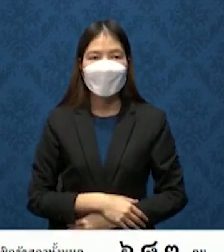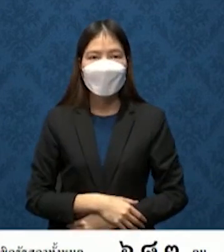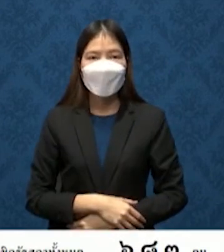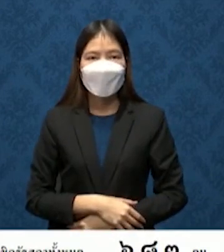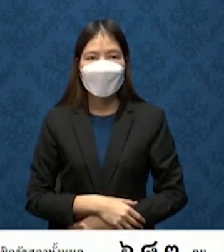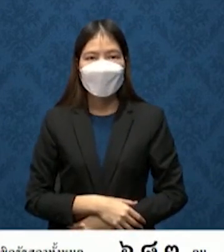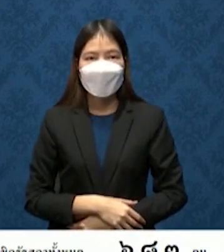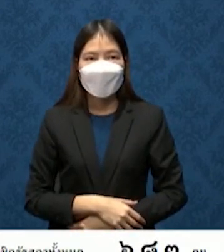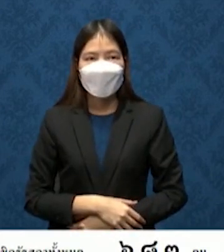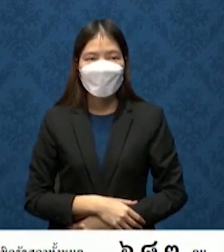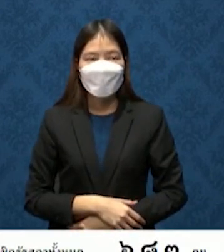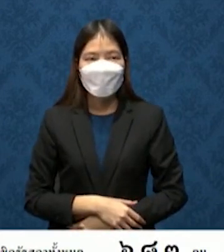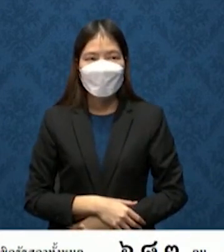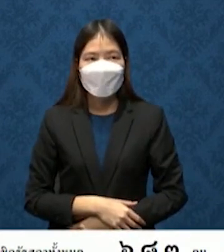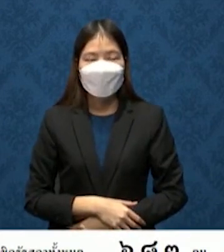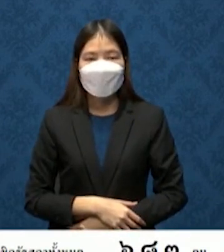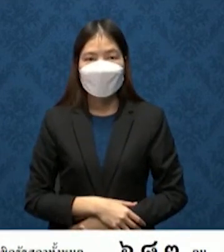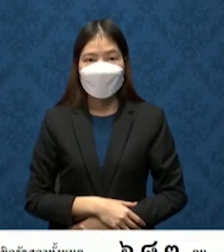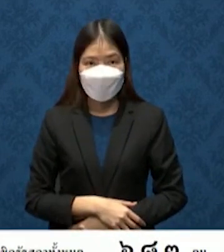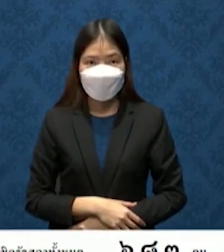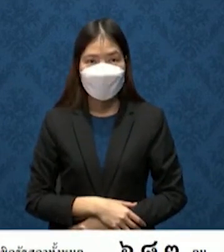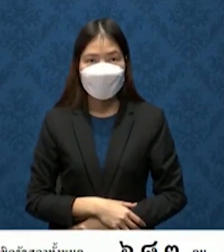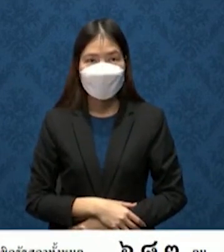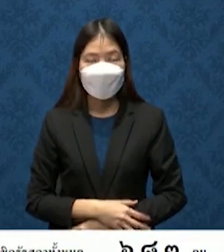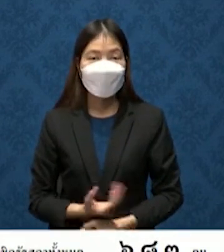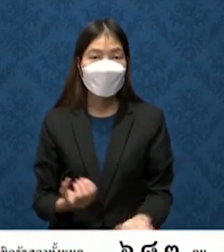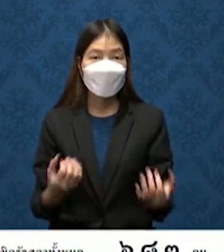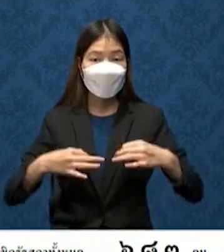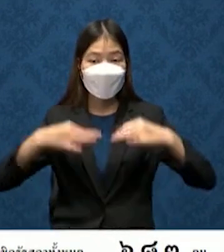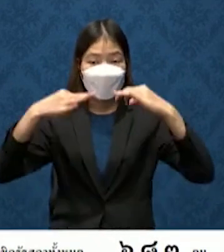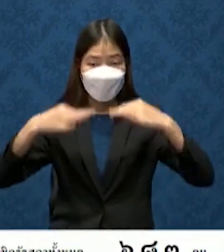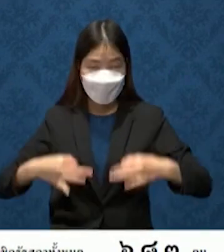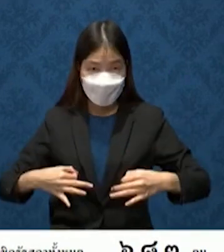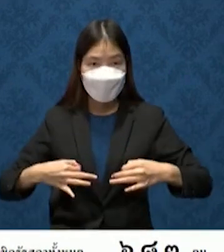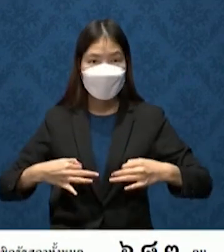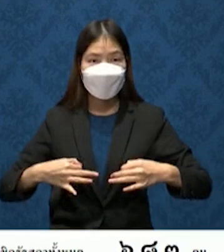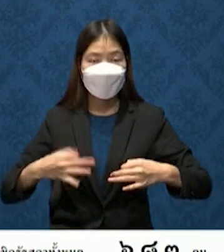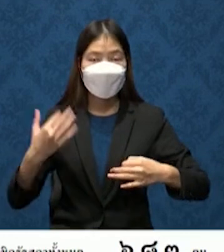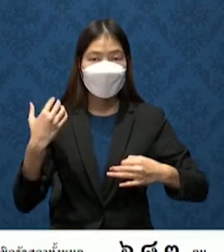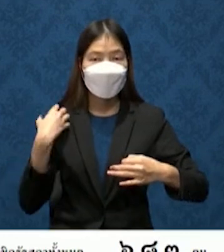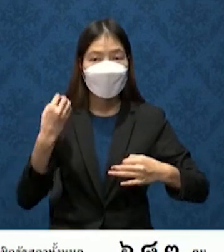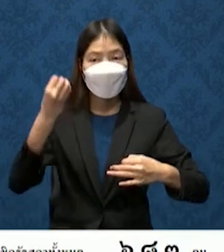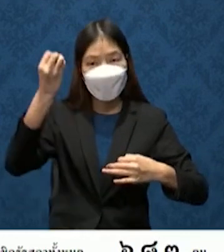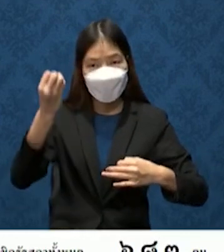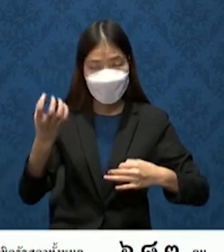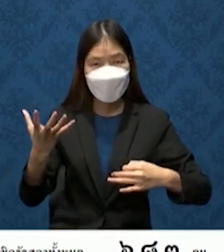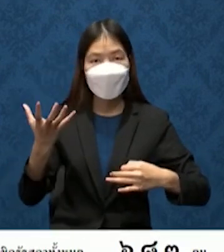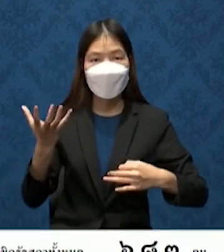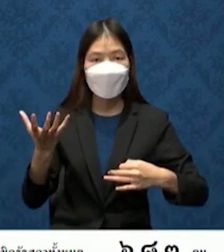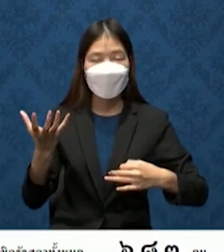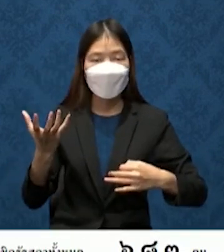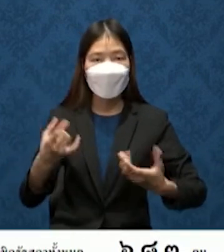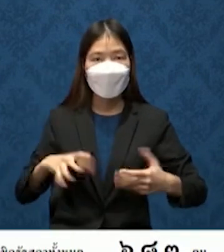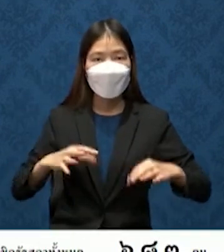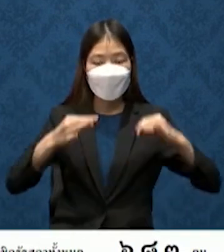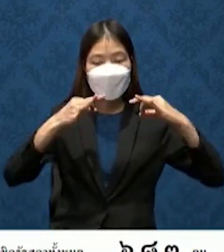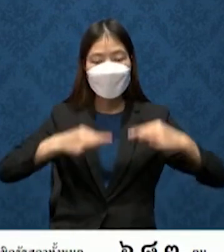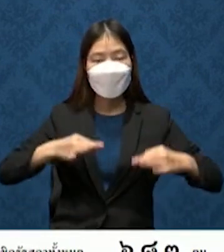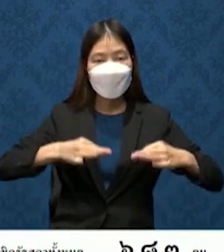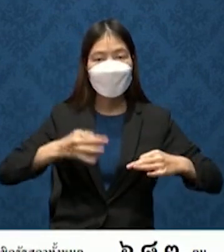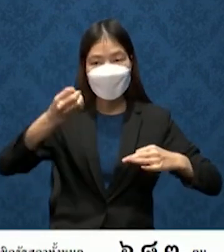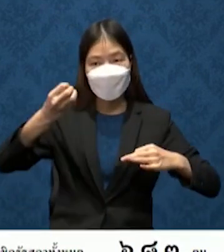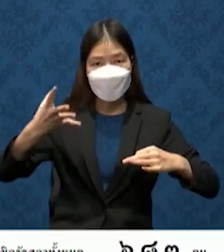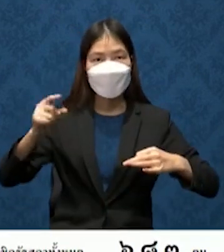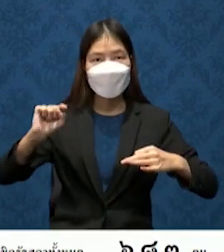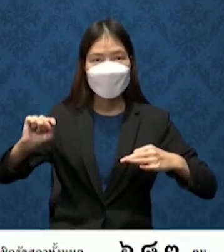ตาม เมื่อมาติของกระมาธิการเสียงขางมากแต่ผมกได้สั mustache achitถ้าม